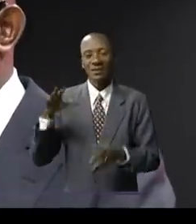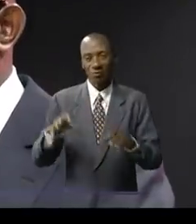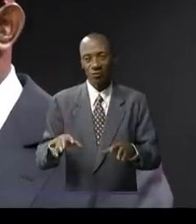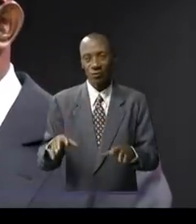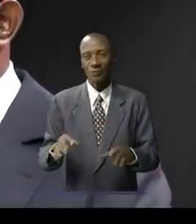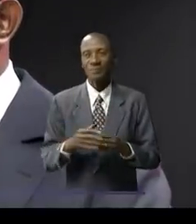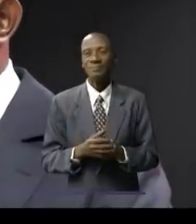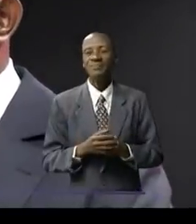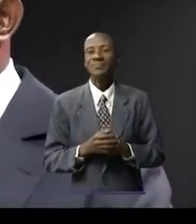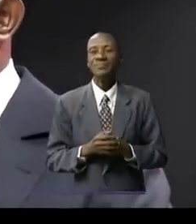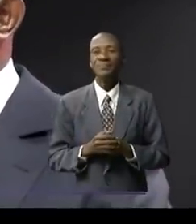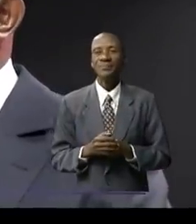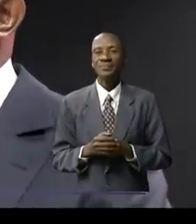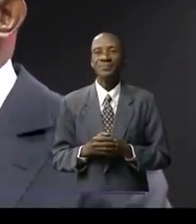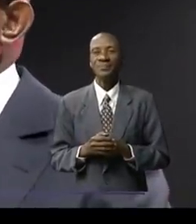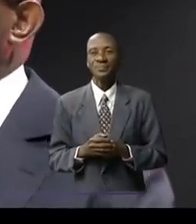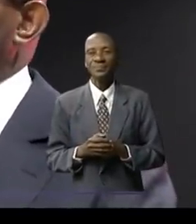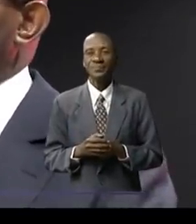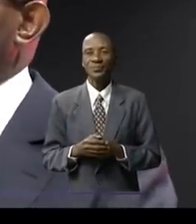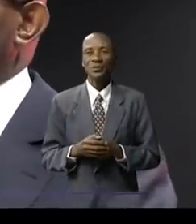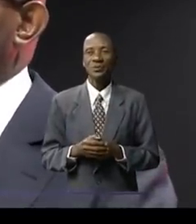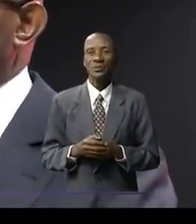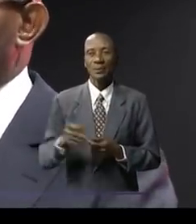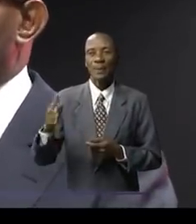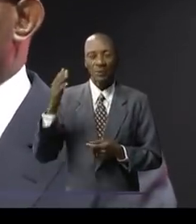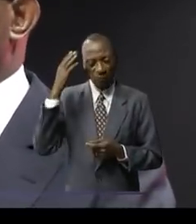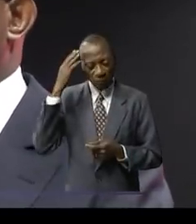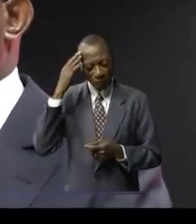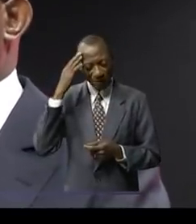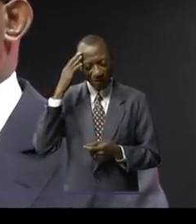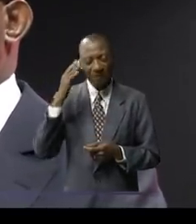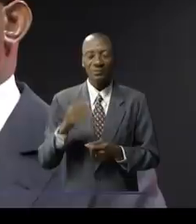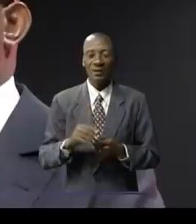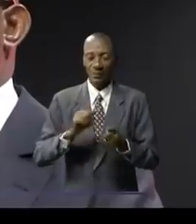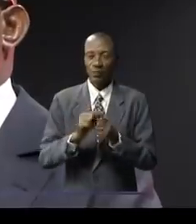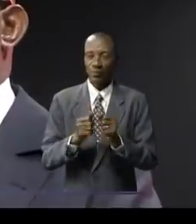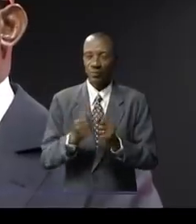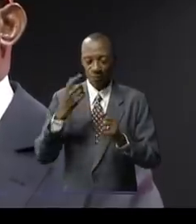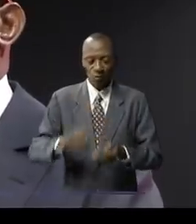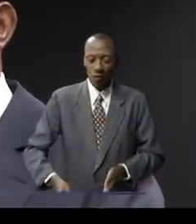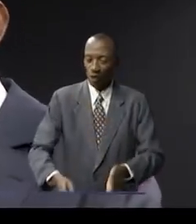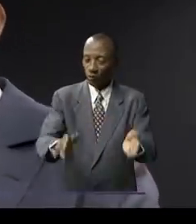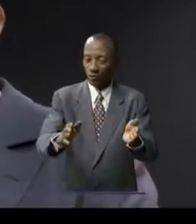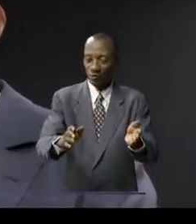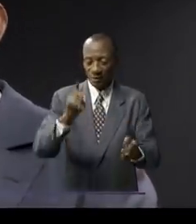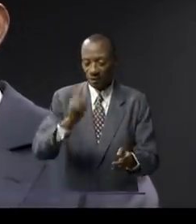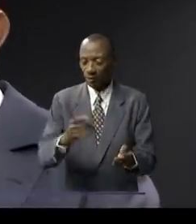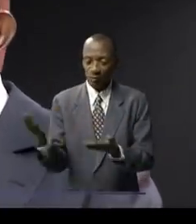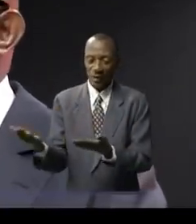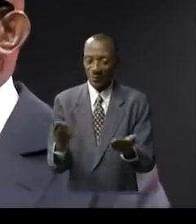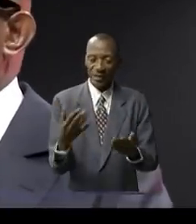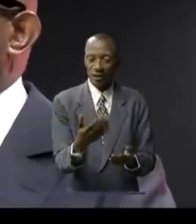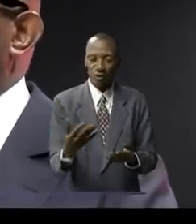Ces problèmes de route, de desserte agricole particulièrement, qui plombe